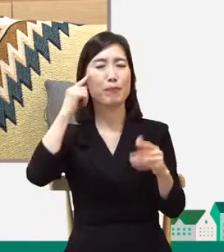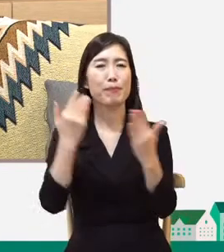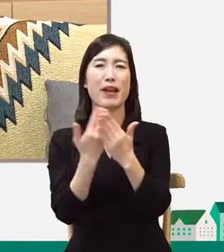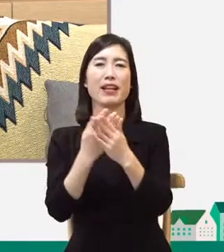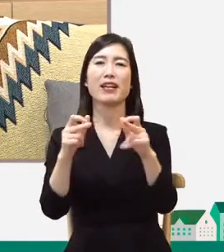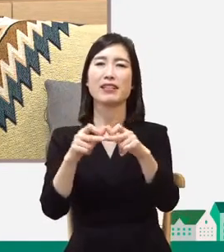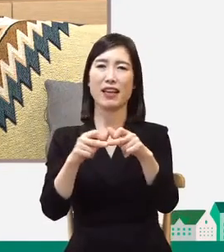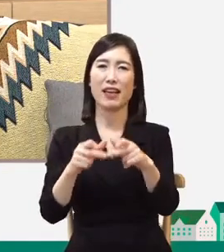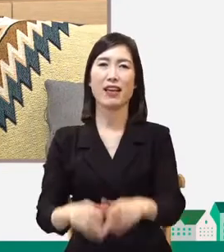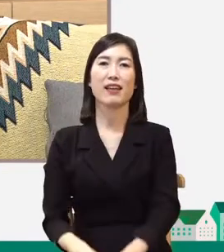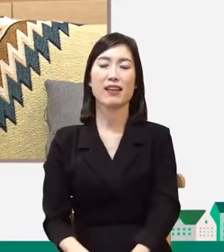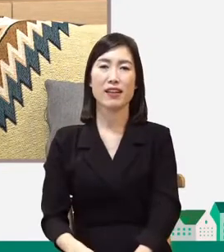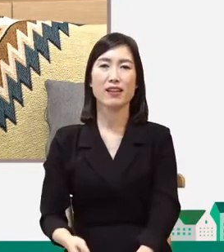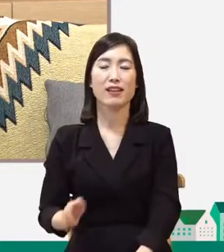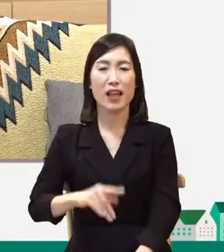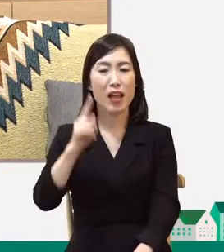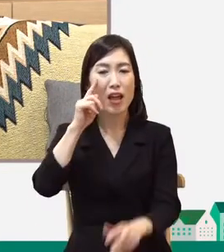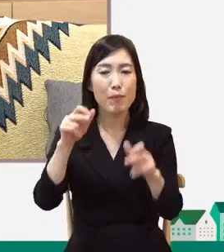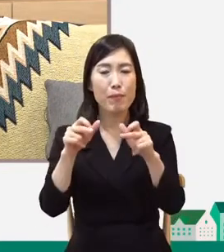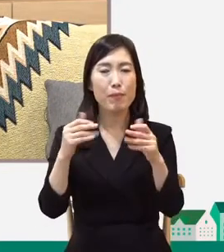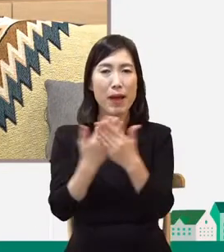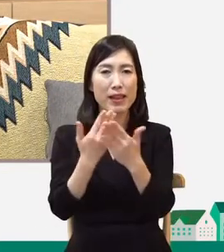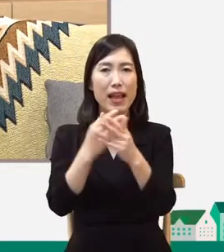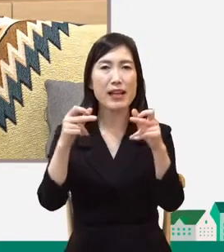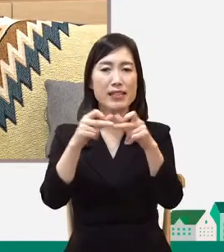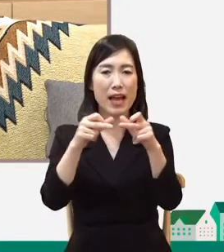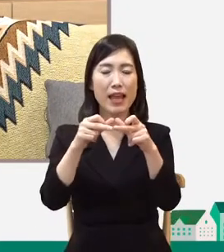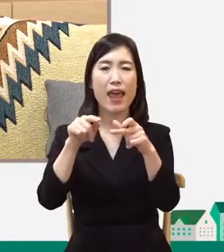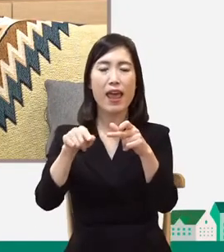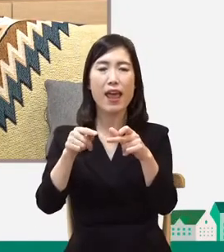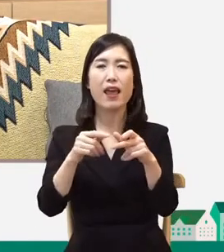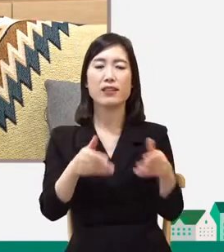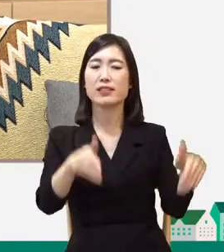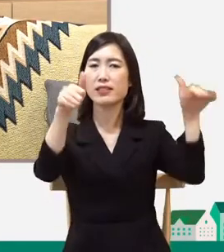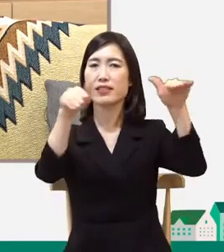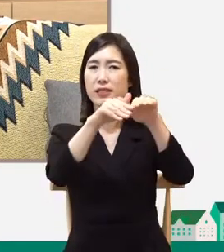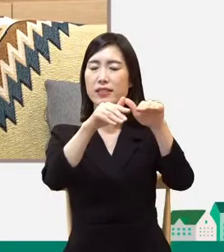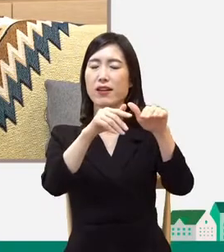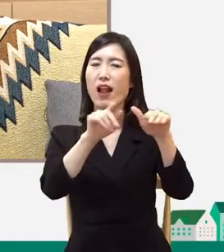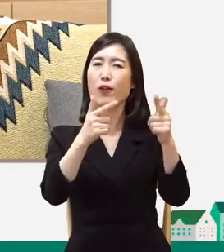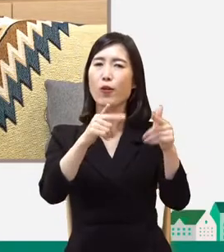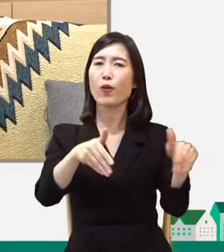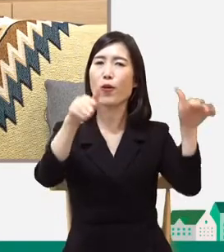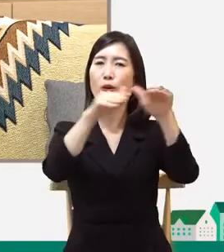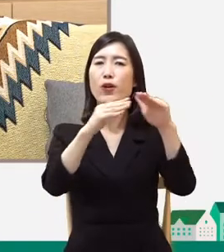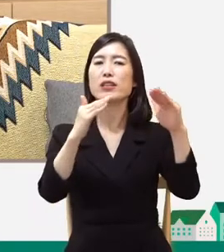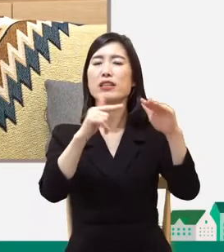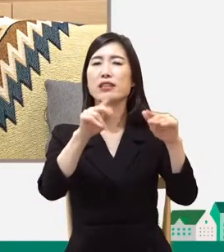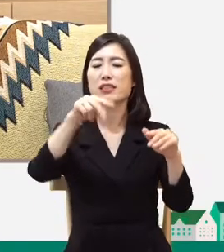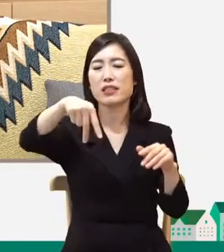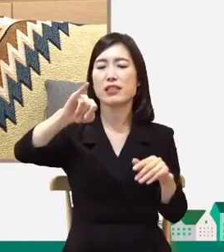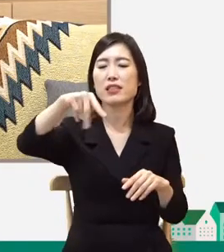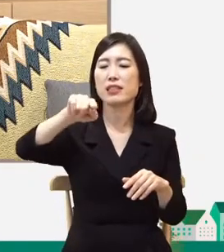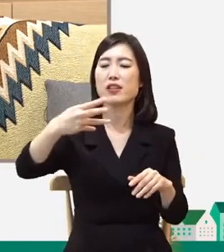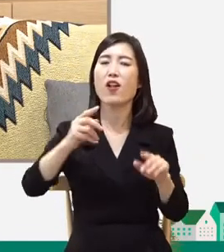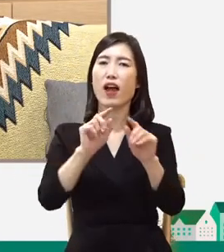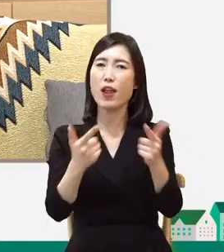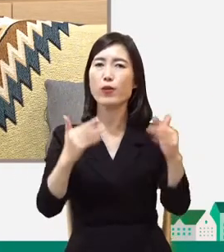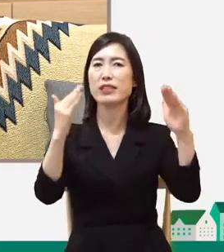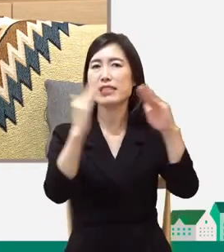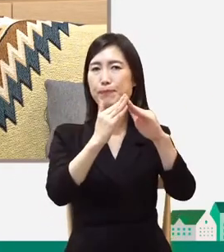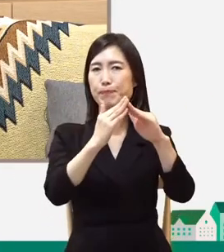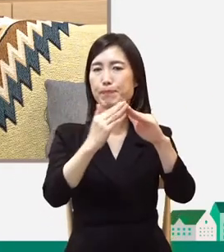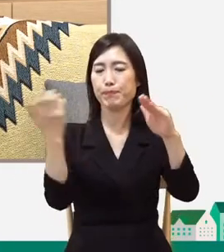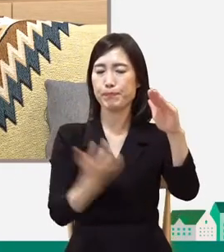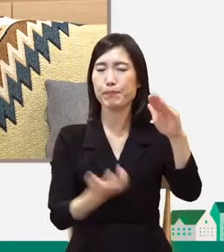그래요. 그런데 이런 발달장애인들이 지원주택이라는 걸 만나서 이제 시설이 아닌 집이라는 곳에서 자신의 인생을 살 수